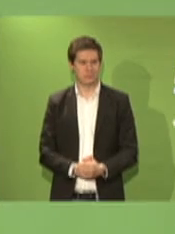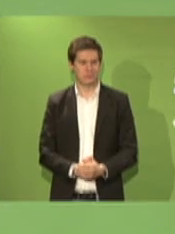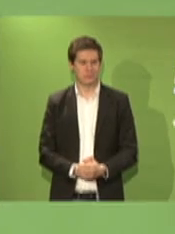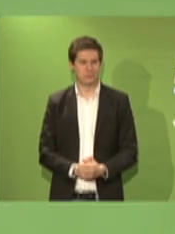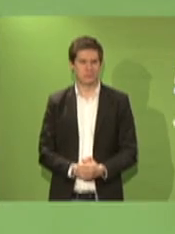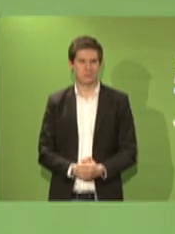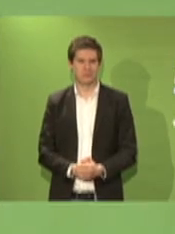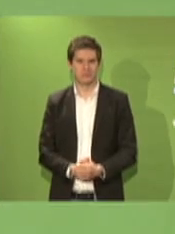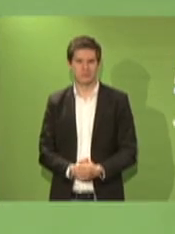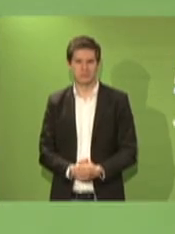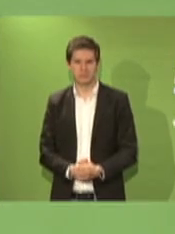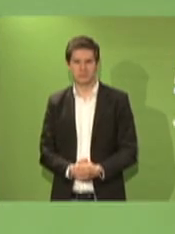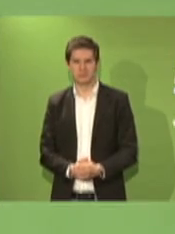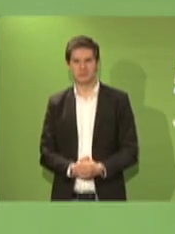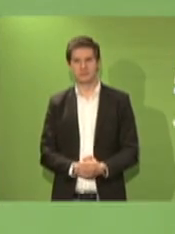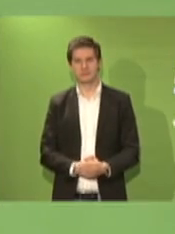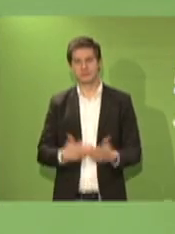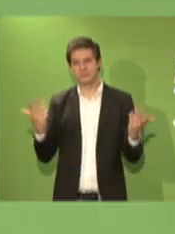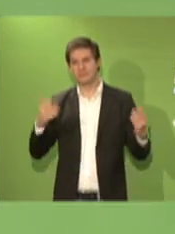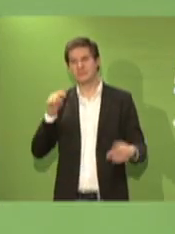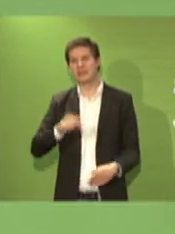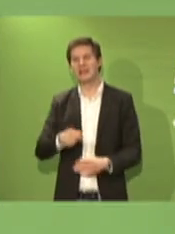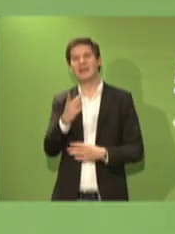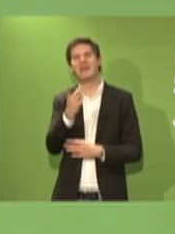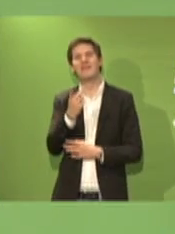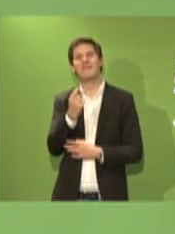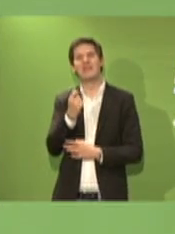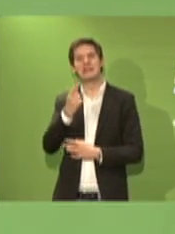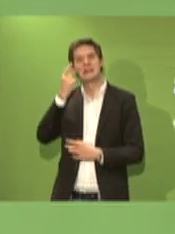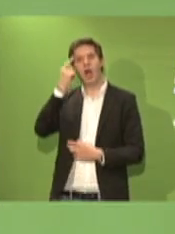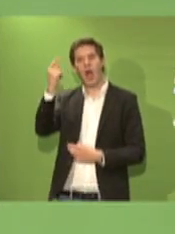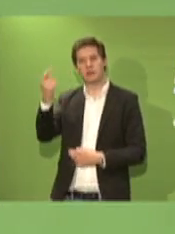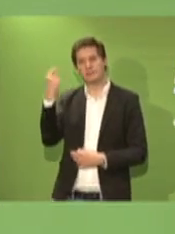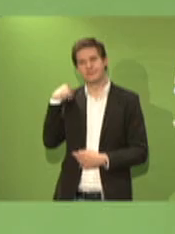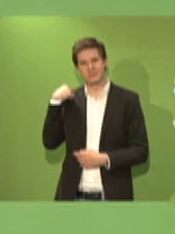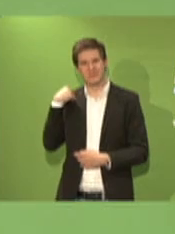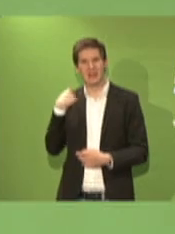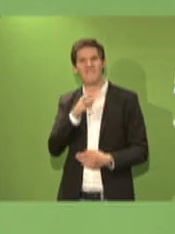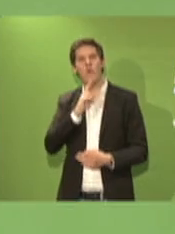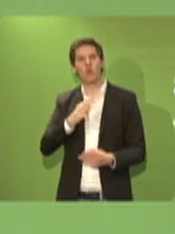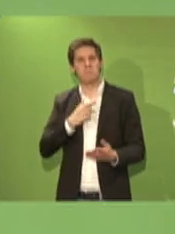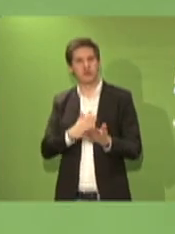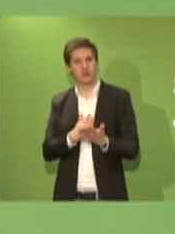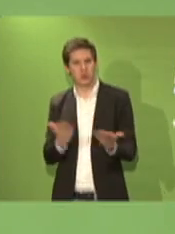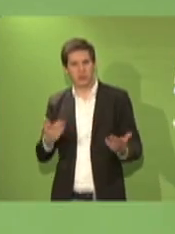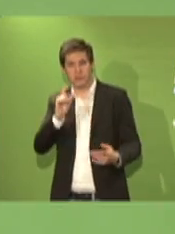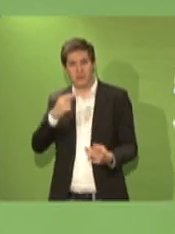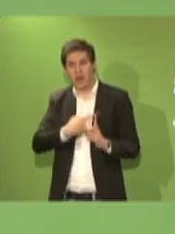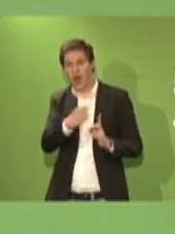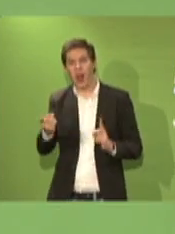Darum das Votum des Landesfinanzrates aus dem Mai. Dort sind alle Kandidaten sehr wohl